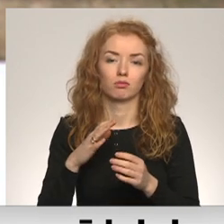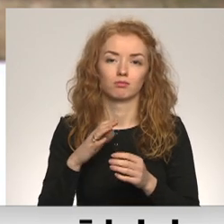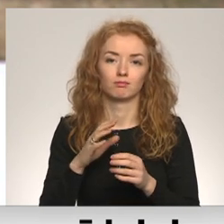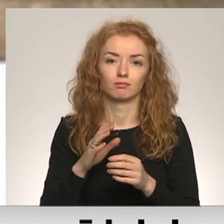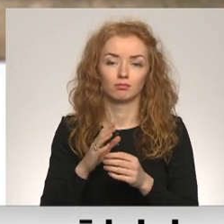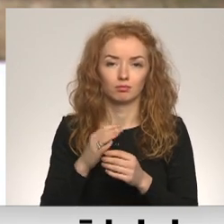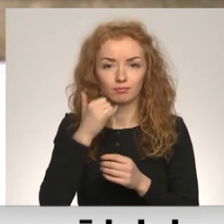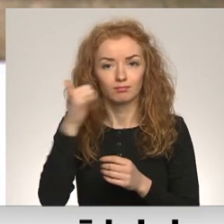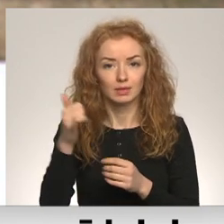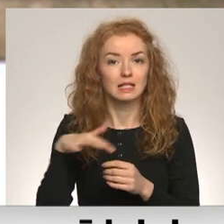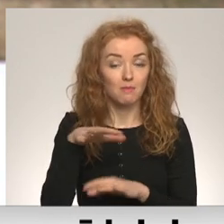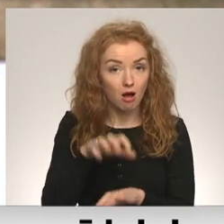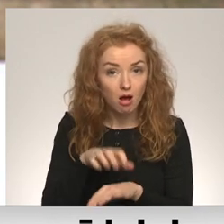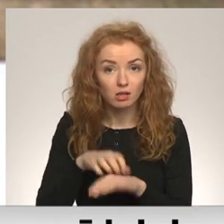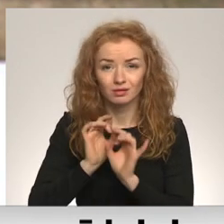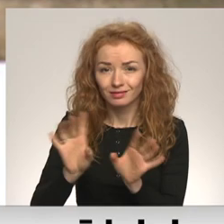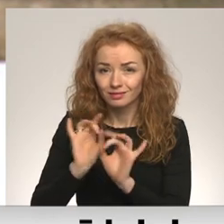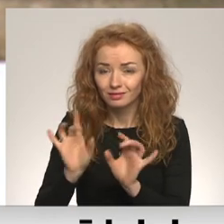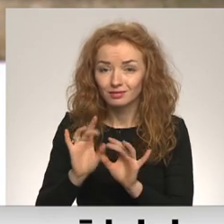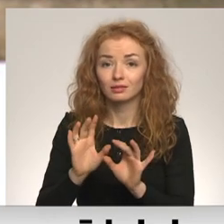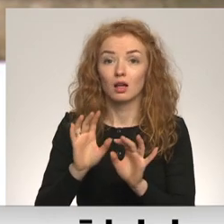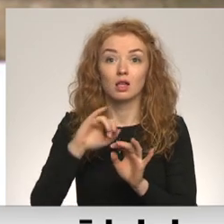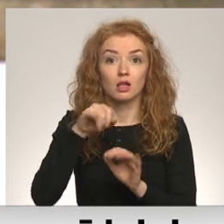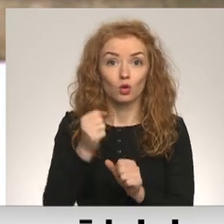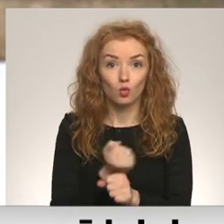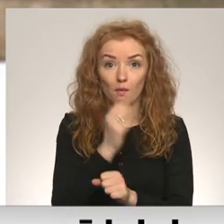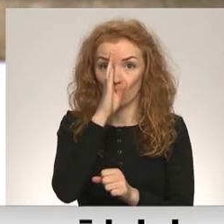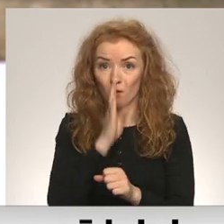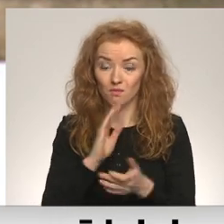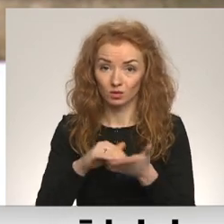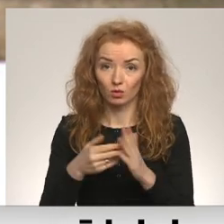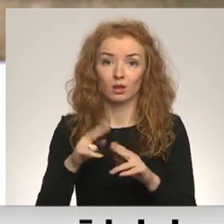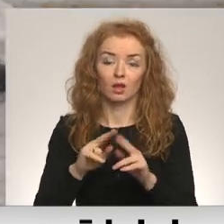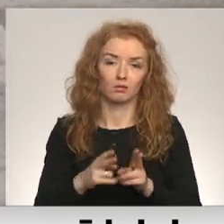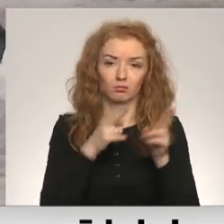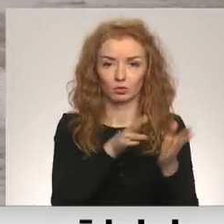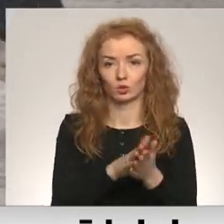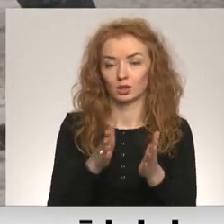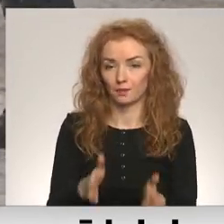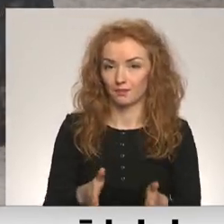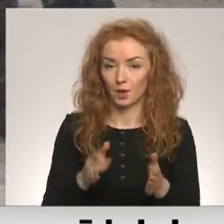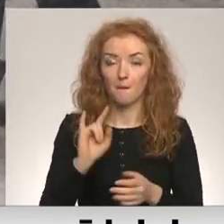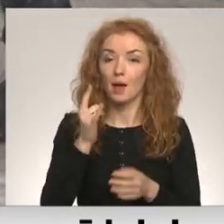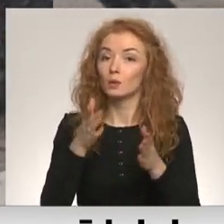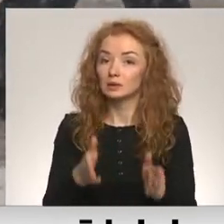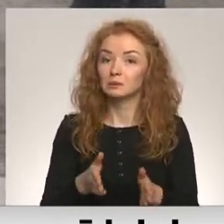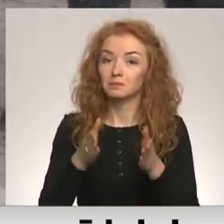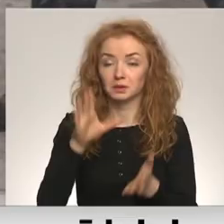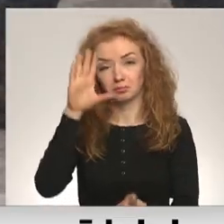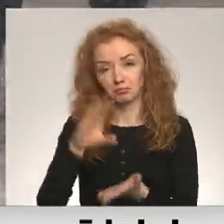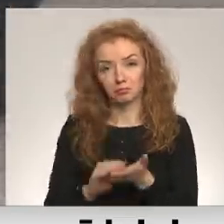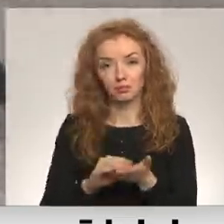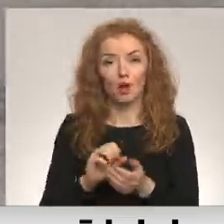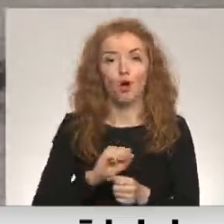sākumā pietiek ar ģimenes ārstu, bet, ja ir nopietnāk, var doties arī uz slimnīcu. Bērnu slimnīcas pieredze liecina, ka